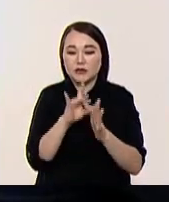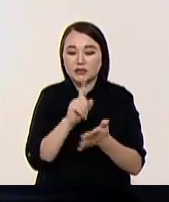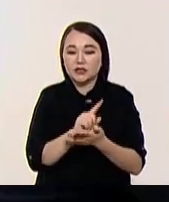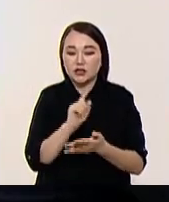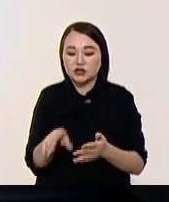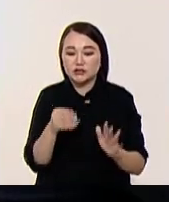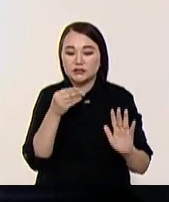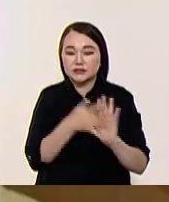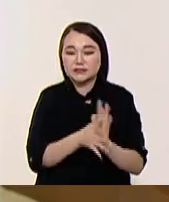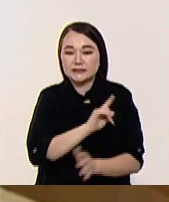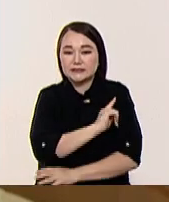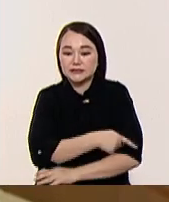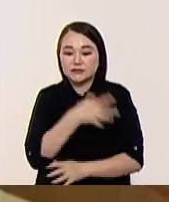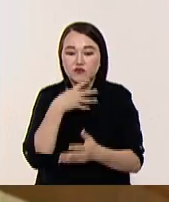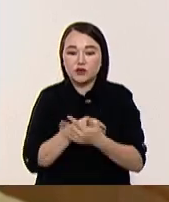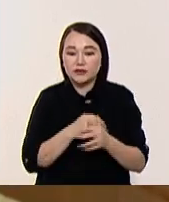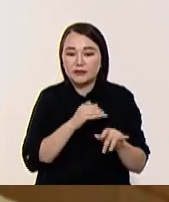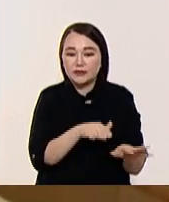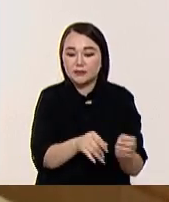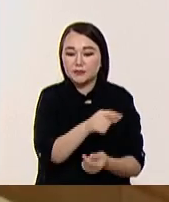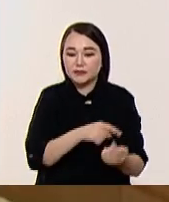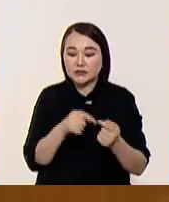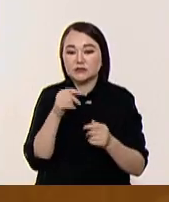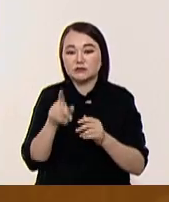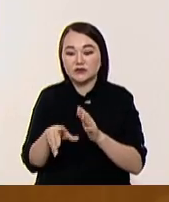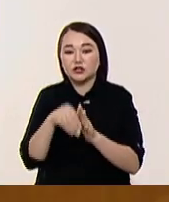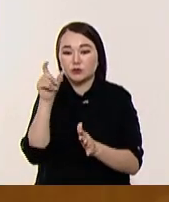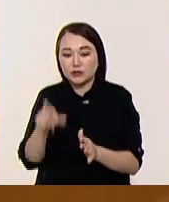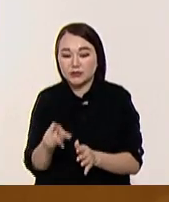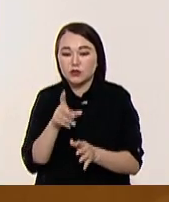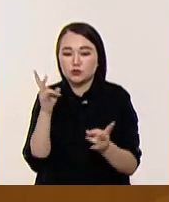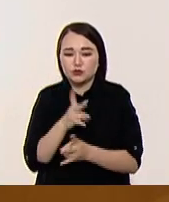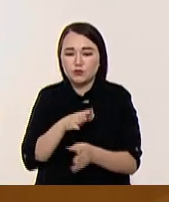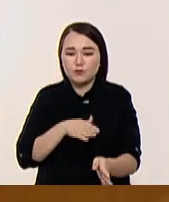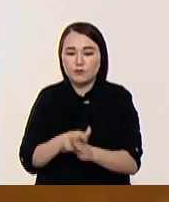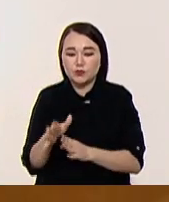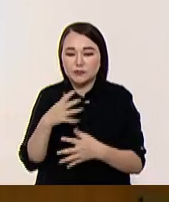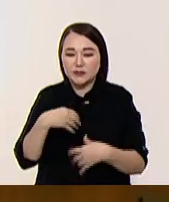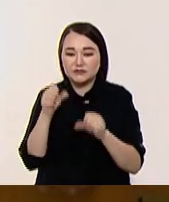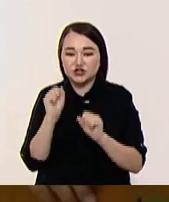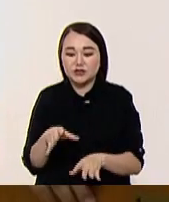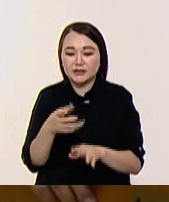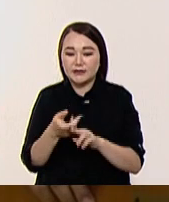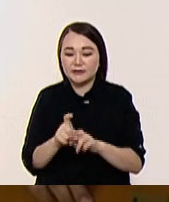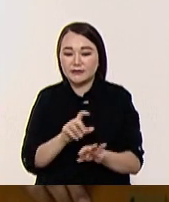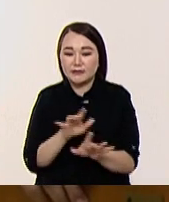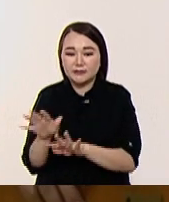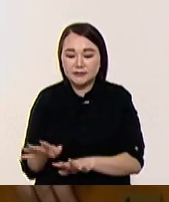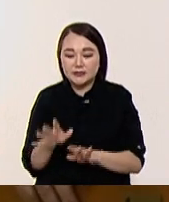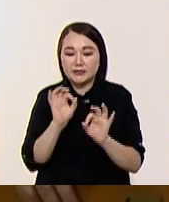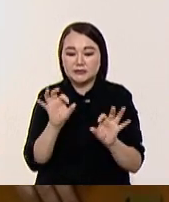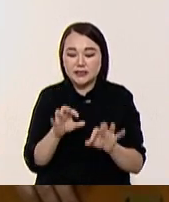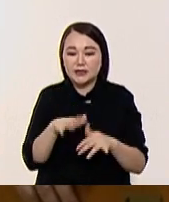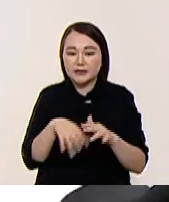должны растрачивать силы на собственное дело. Раз уж пошел в депутаты, нужно полностью посвящать себя этой деятельности, говорит эксперт. Как